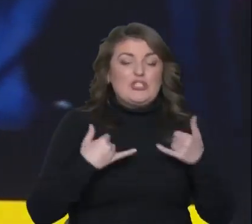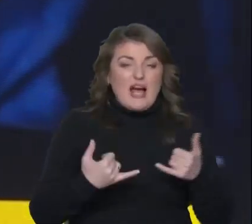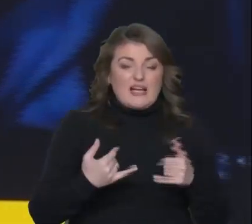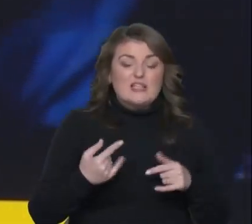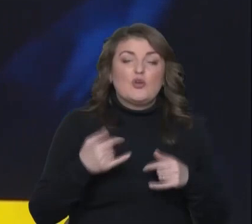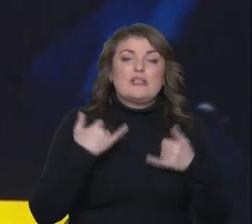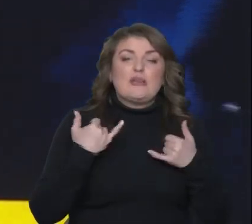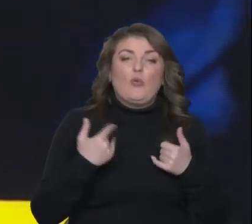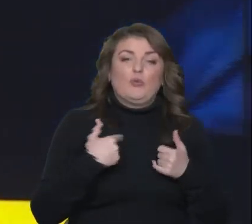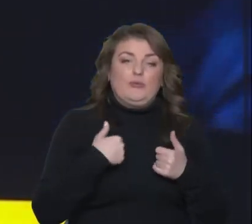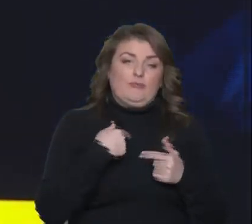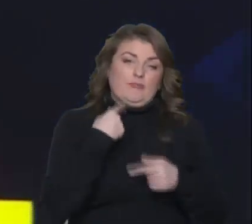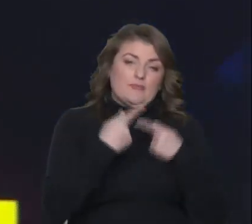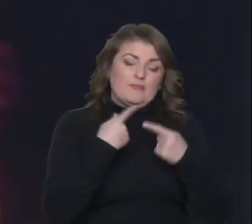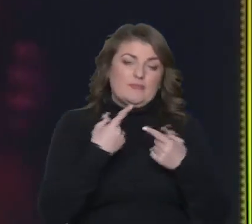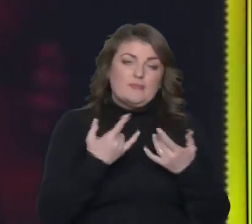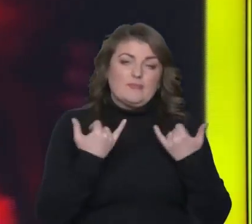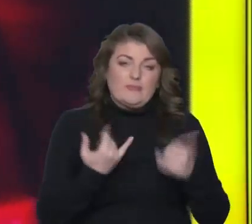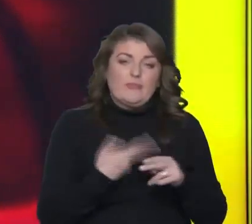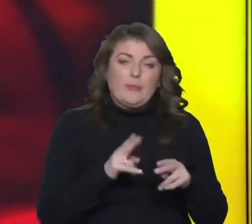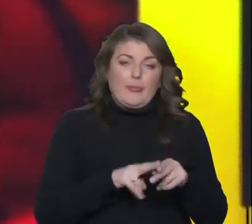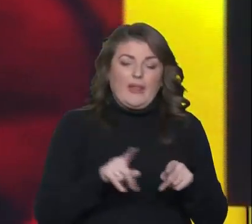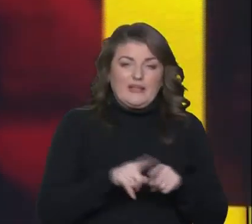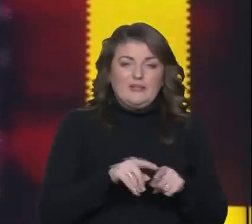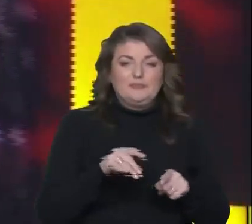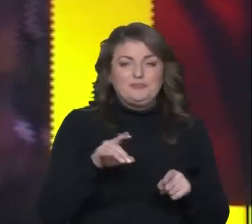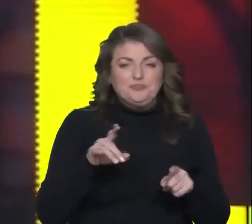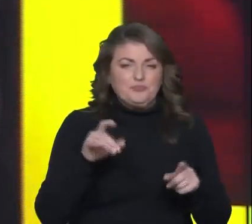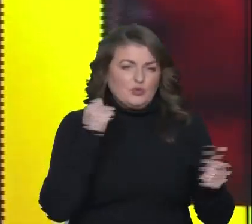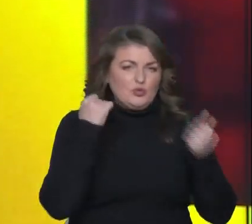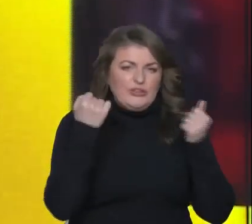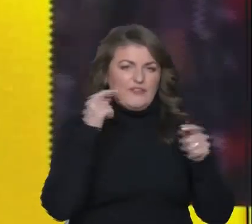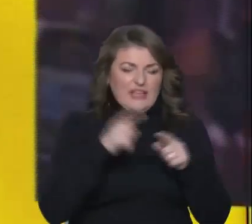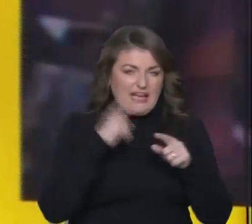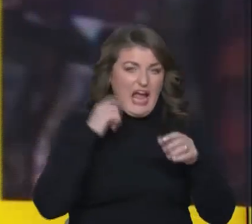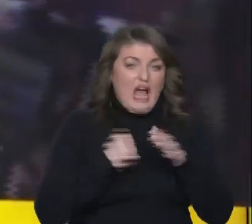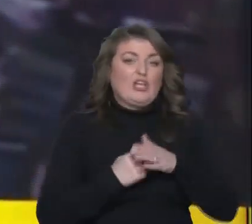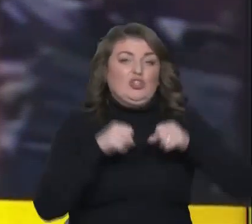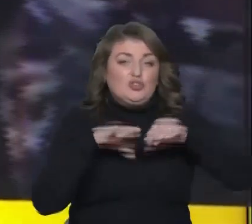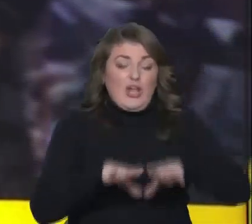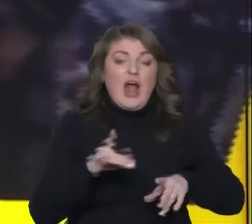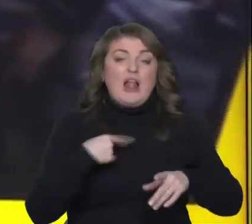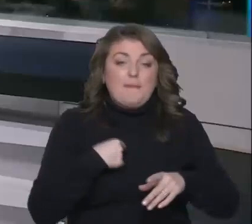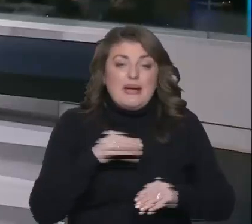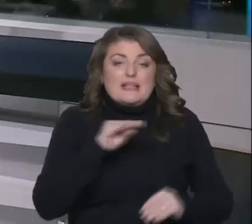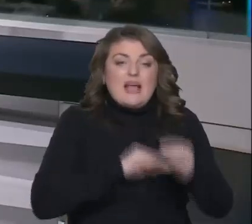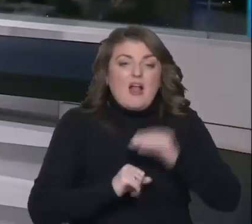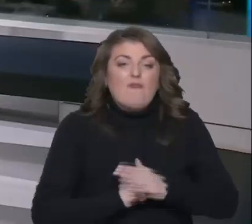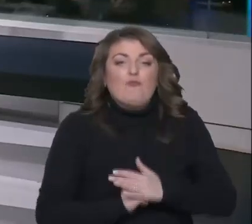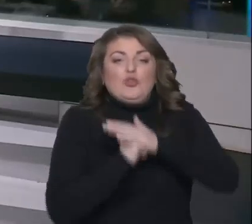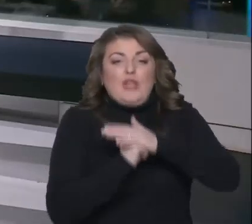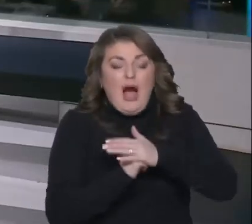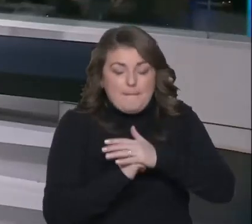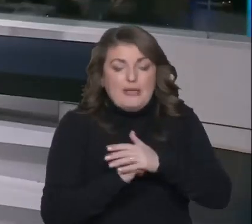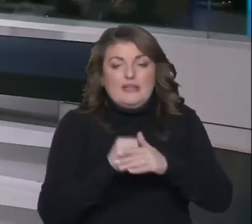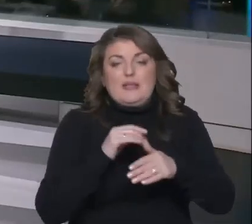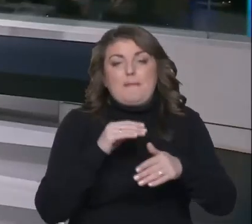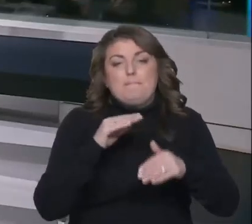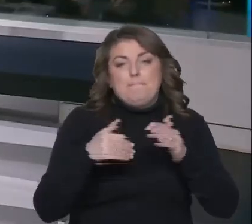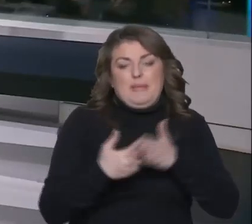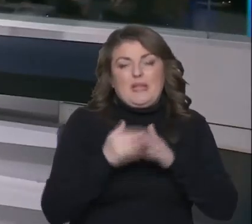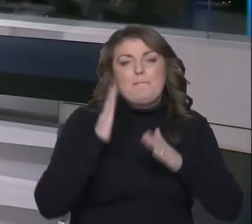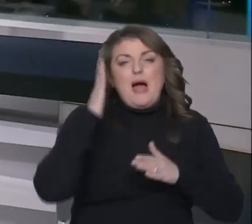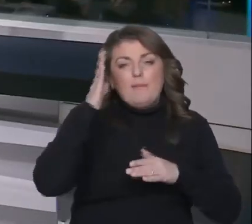то це у нас, я би сказав, що наразі це суетативне рішення, але ми закладаємо фундамент під майбутнє, можливе, такі